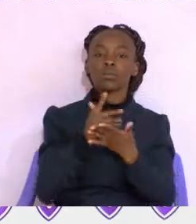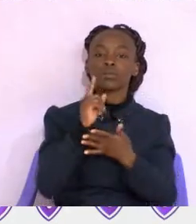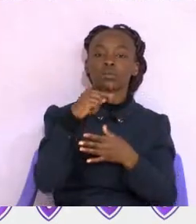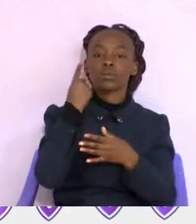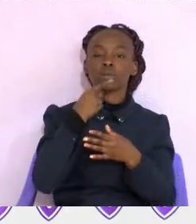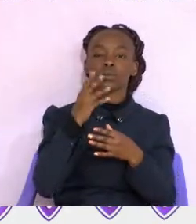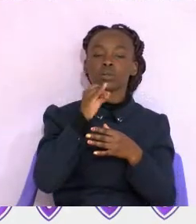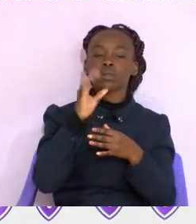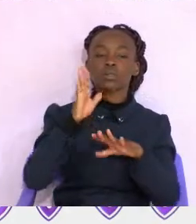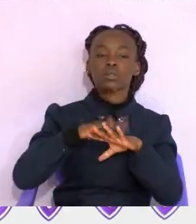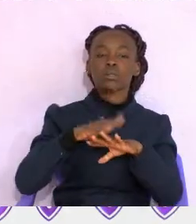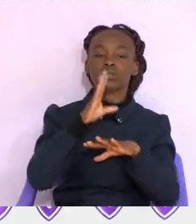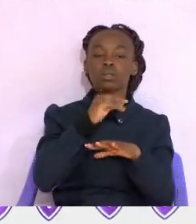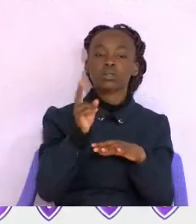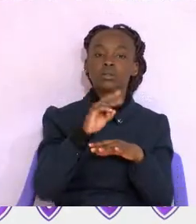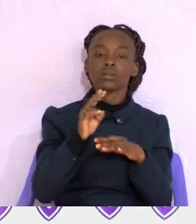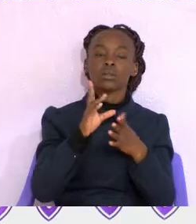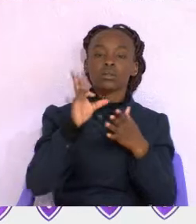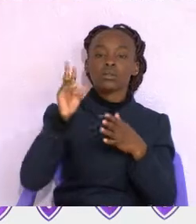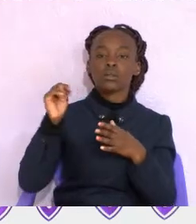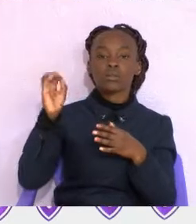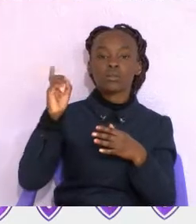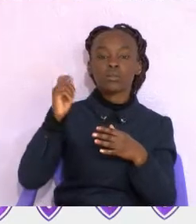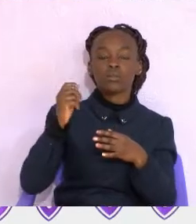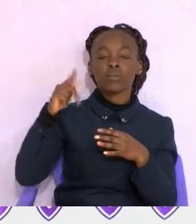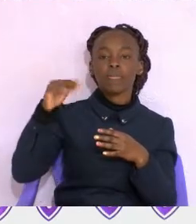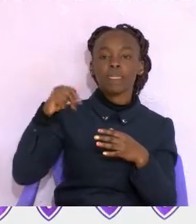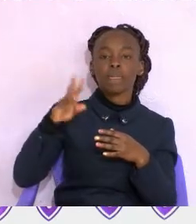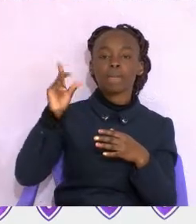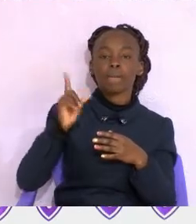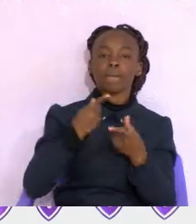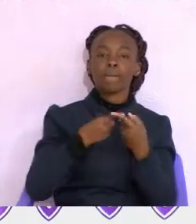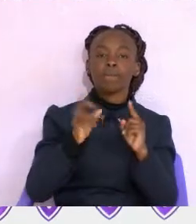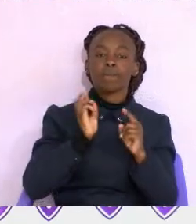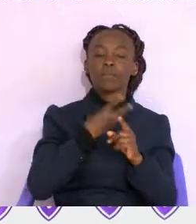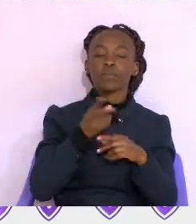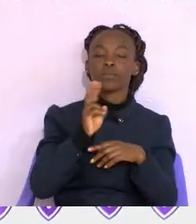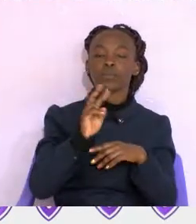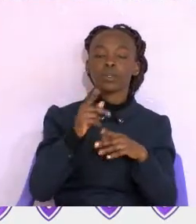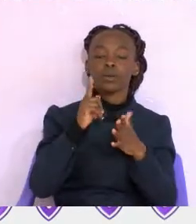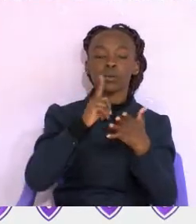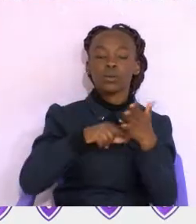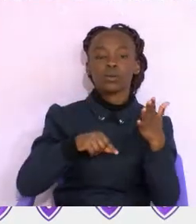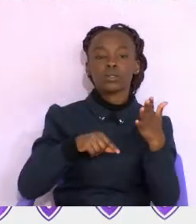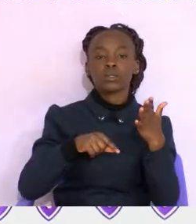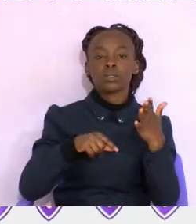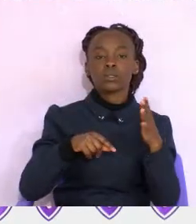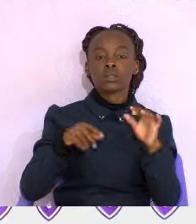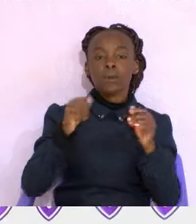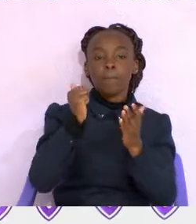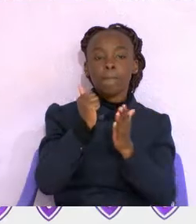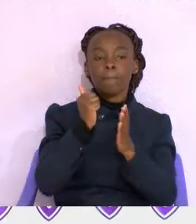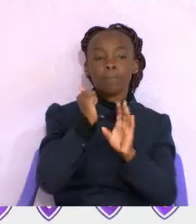na nikawa naangalia hata sio tu kuangazia Paulo, lakini tukaangazia hasa ni nini ilimfanya